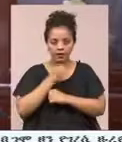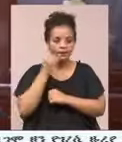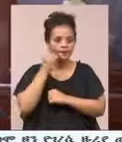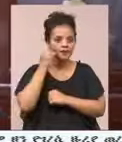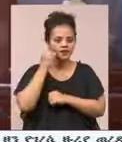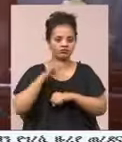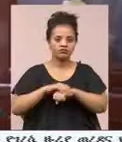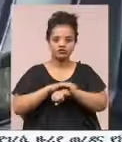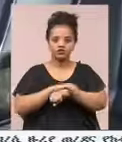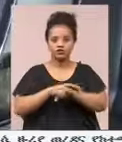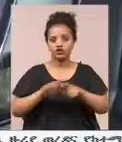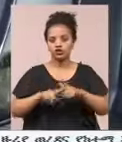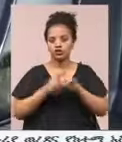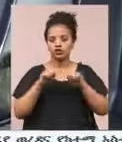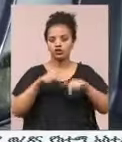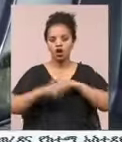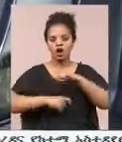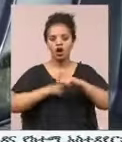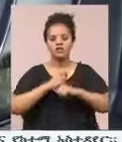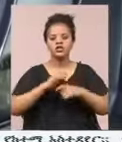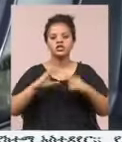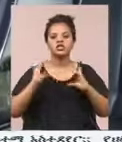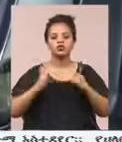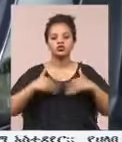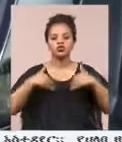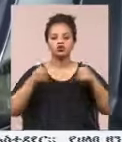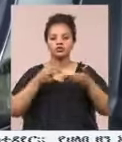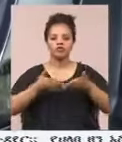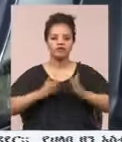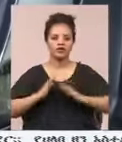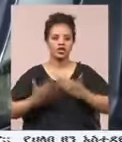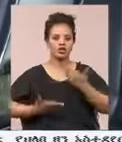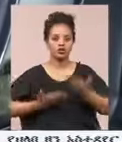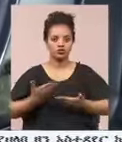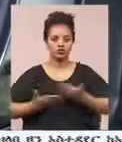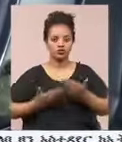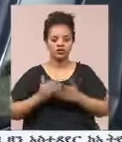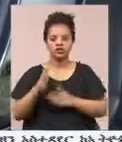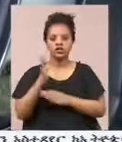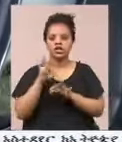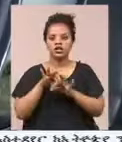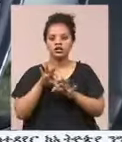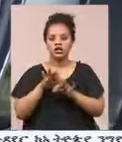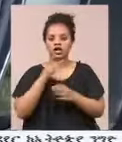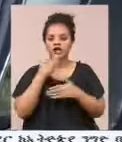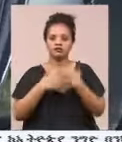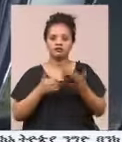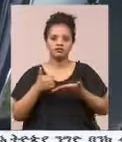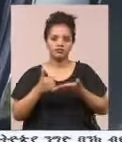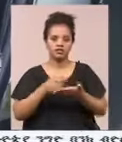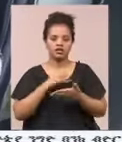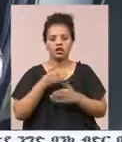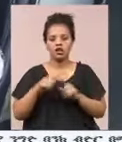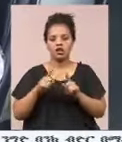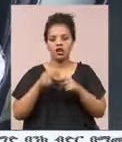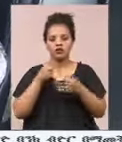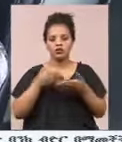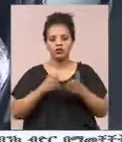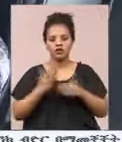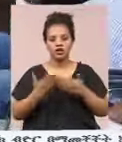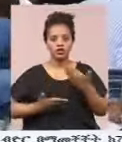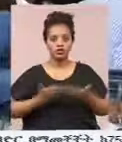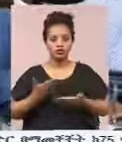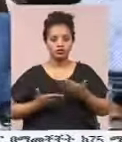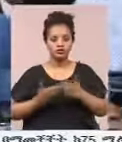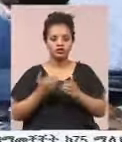ነው የምናስጀምረው። በዘንድሮ ዓመት የክረምት የወጣቶች በጎ ፈቃድ አገልግሎት በችግኝ ተከላ፣ በደም ልገሳና በመሰል በጎ ፈቃድ